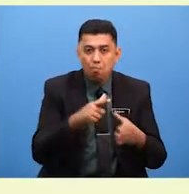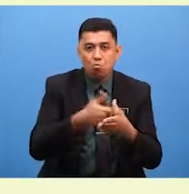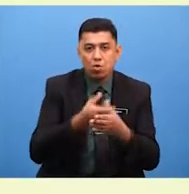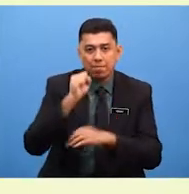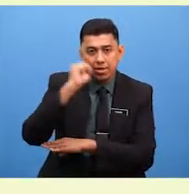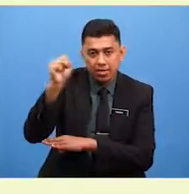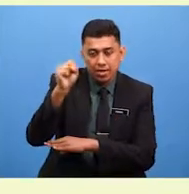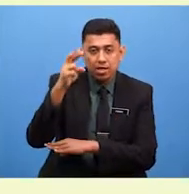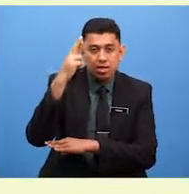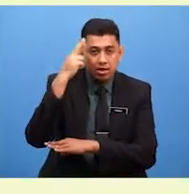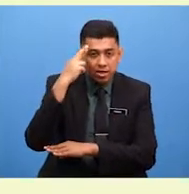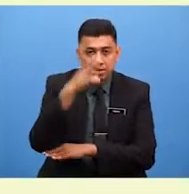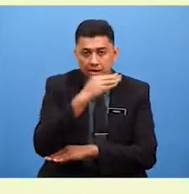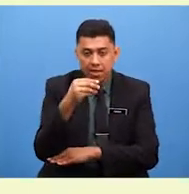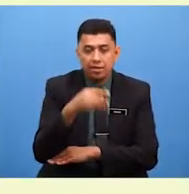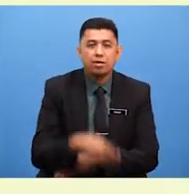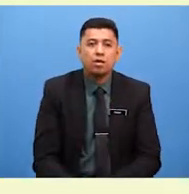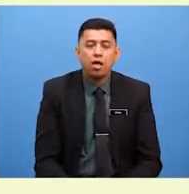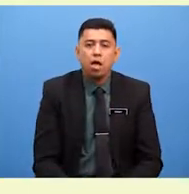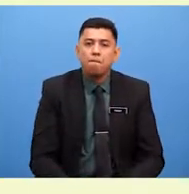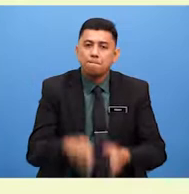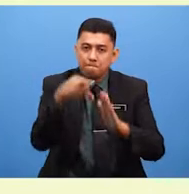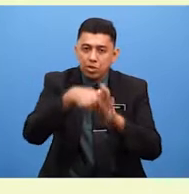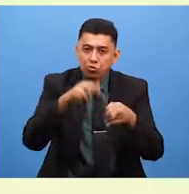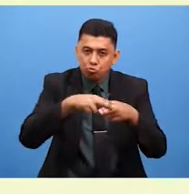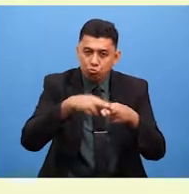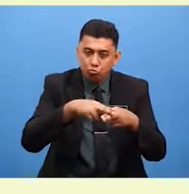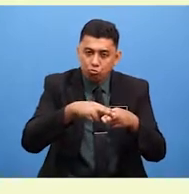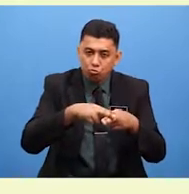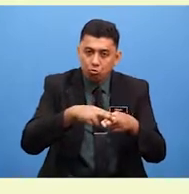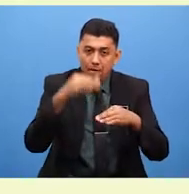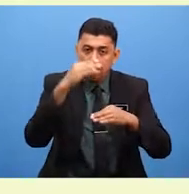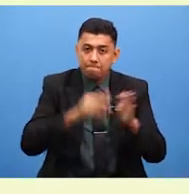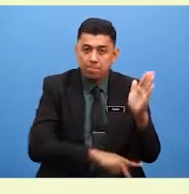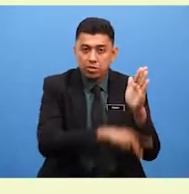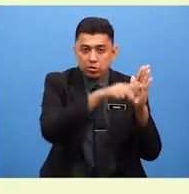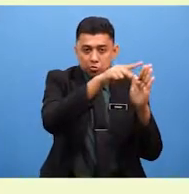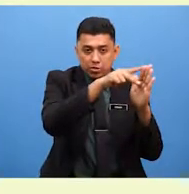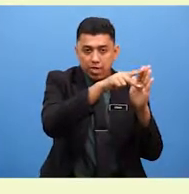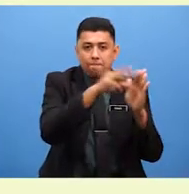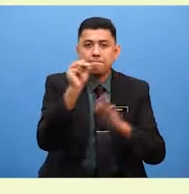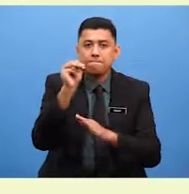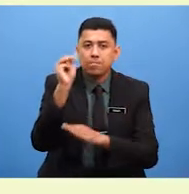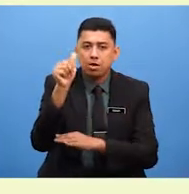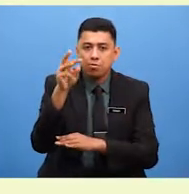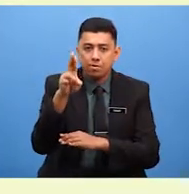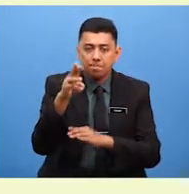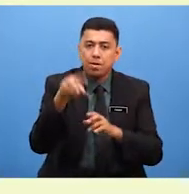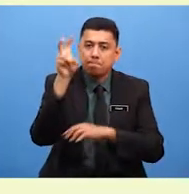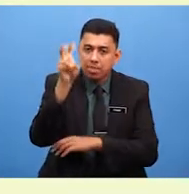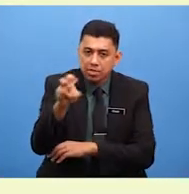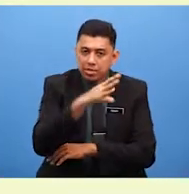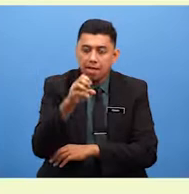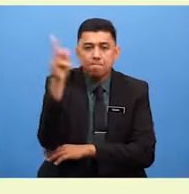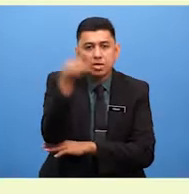Kemerdekaan, Ryan dan penghuni Pangsapuri Mawar memasang dan mengibarkan jalur